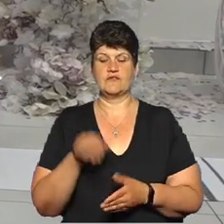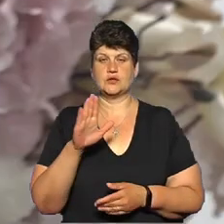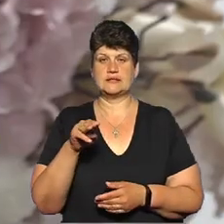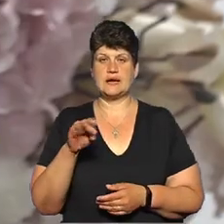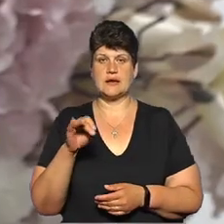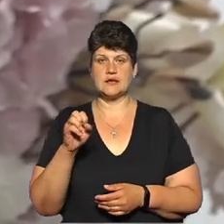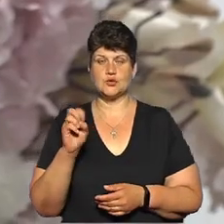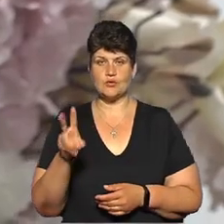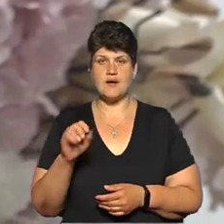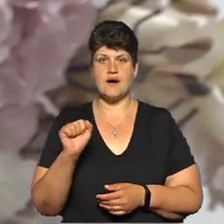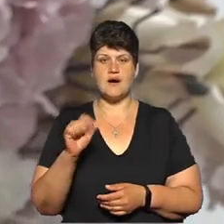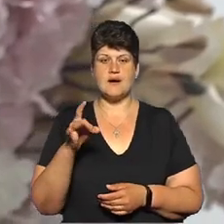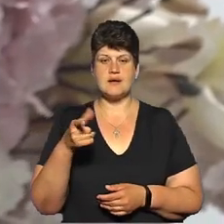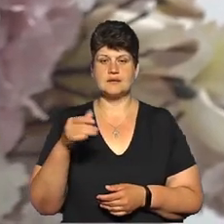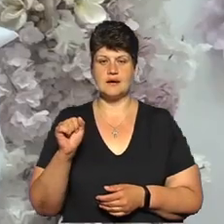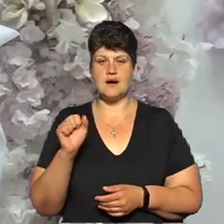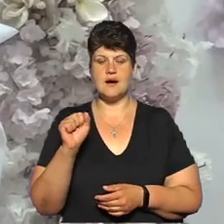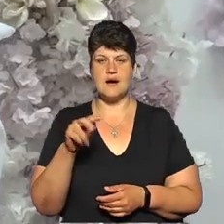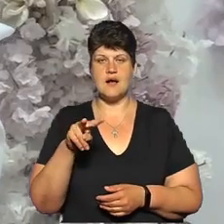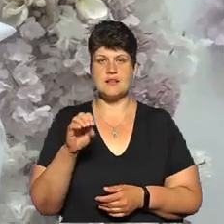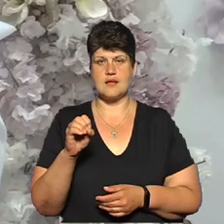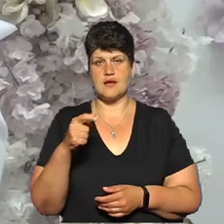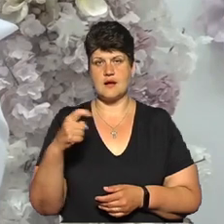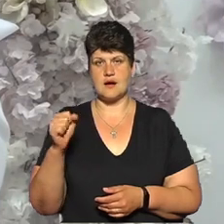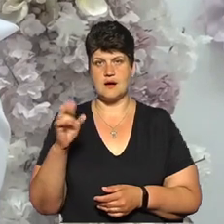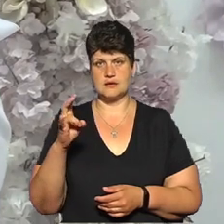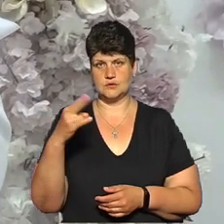аргентинця Алехандро Тартаглія.